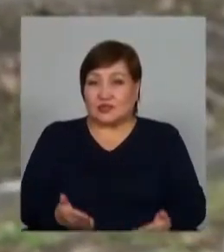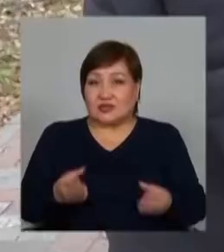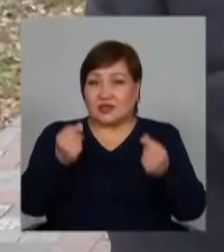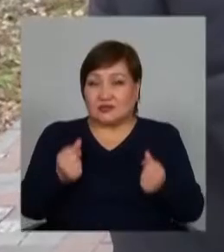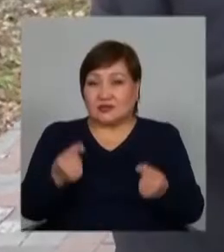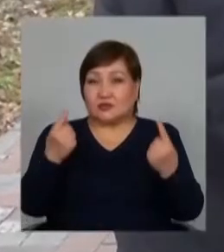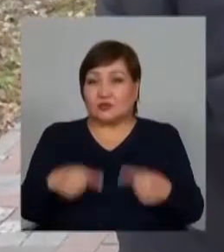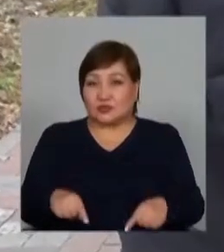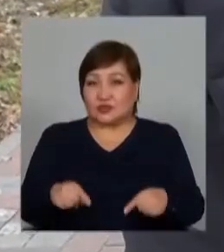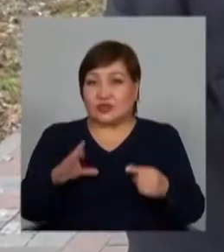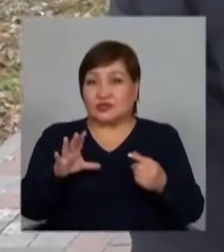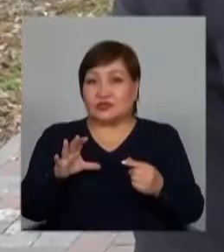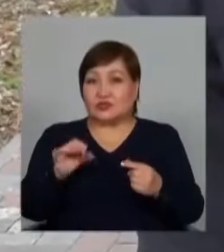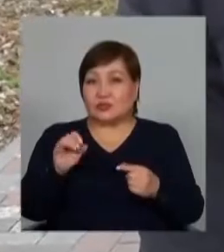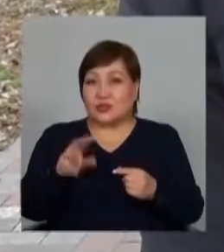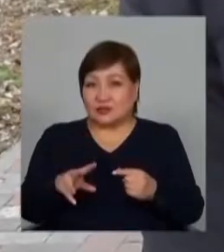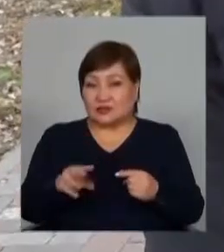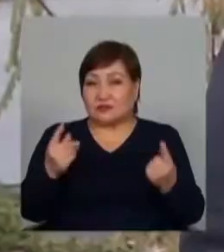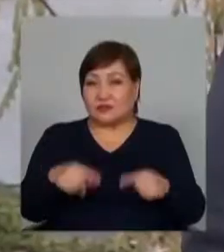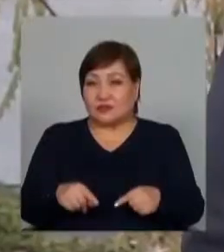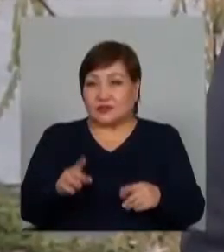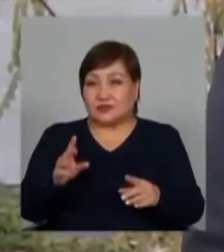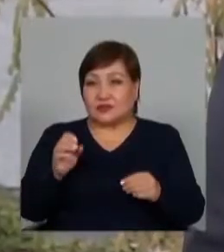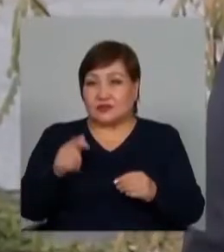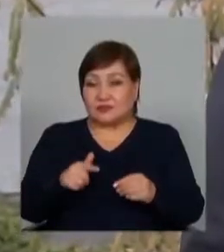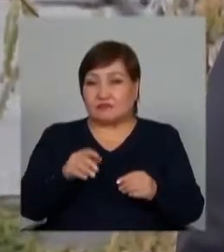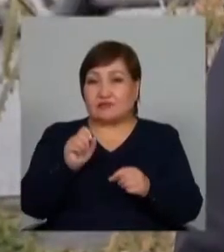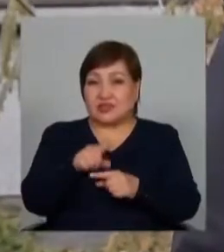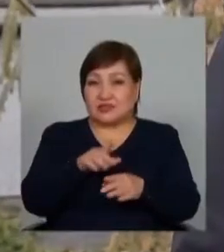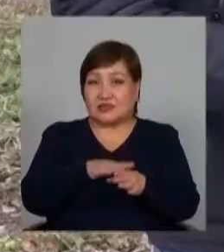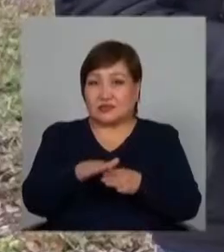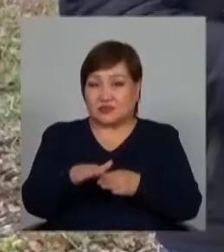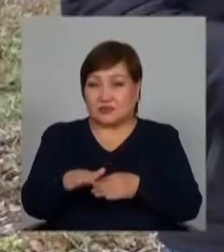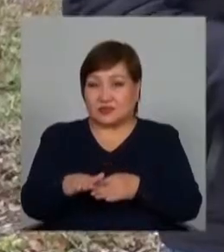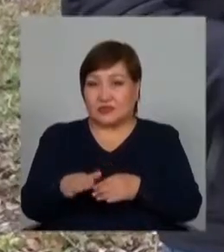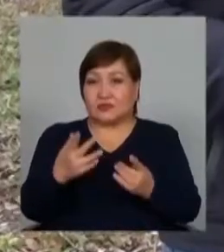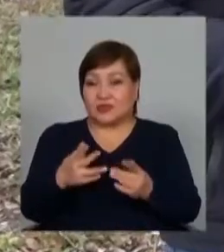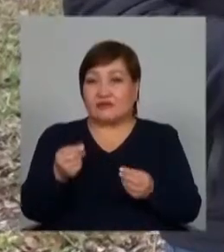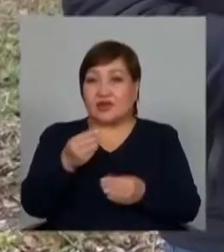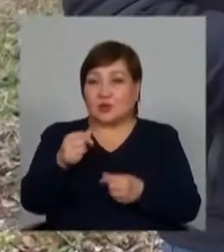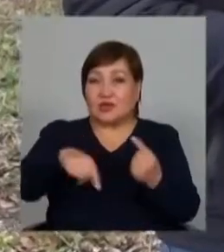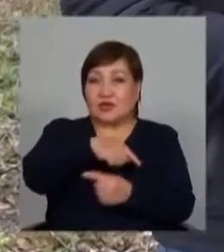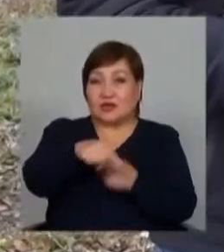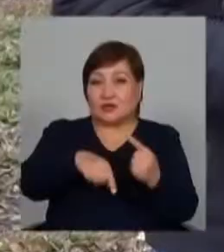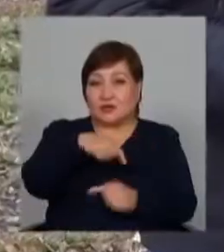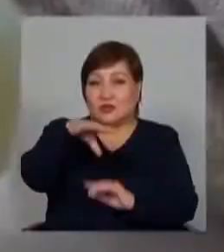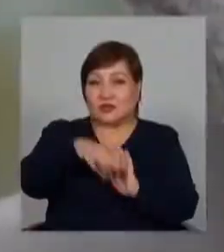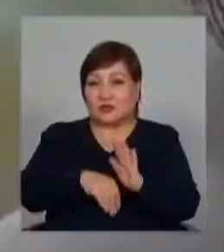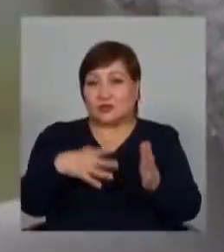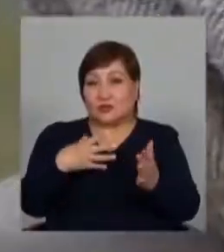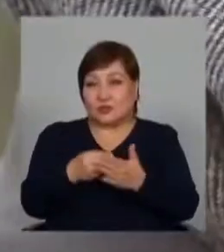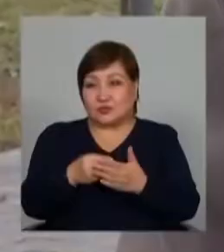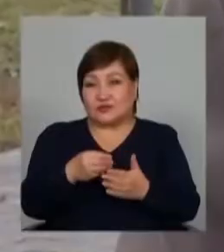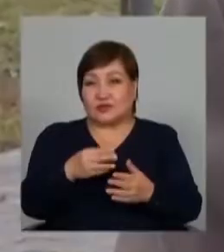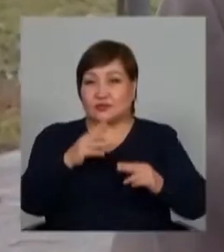сомдарын теңгеге ауыстырып, берілген тапсырманы абыроймен атқарып шықты. Осылайша ұлттық валютамыздың айналымға енуіне өз үлесін қосты.